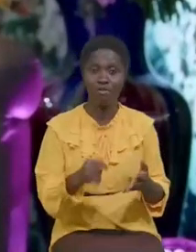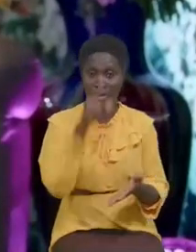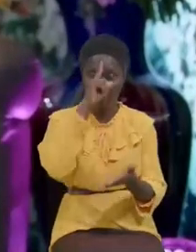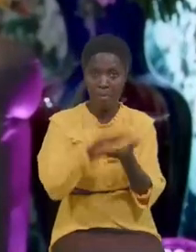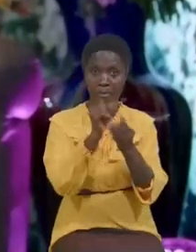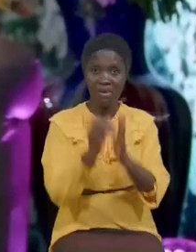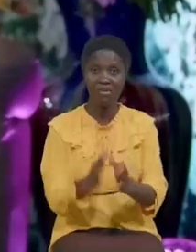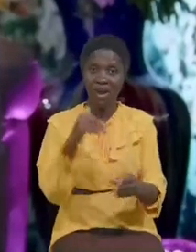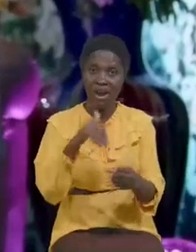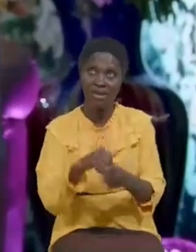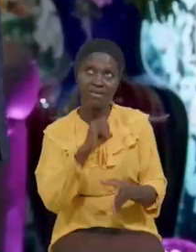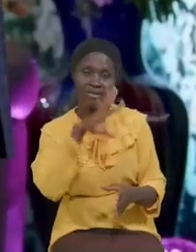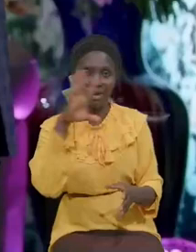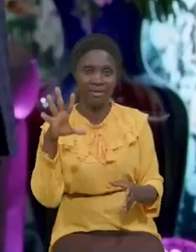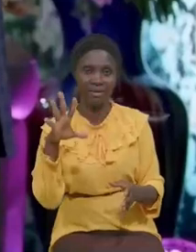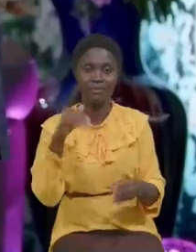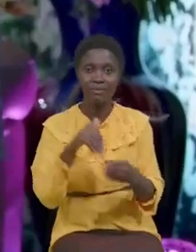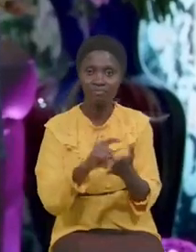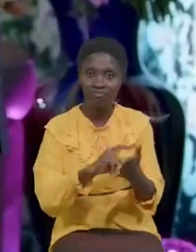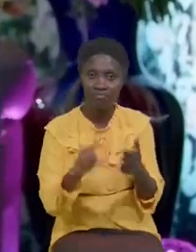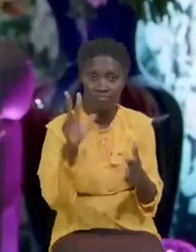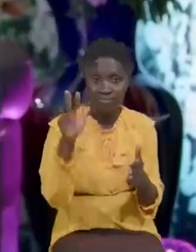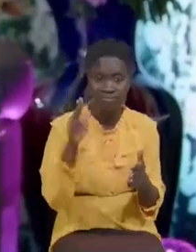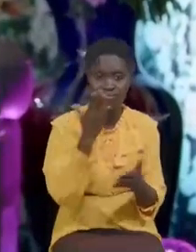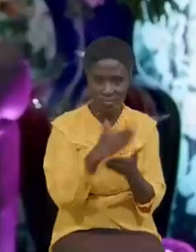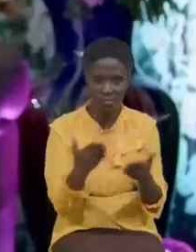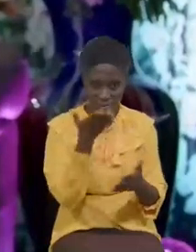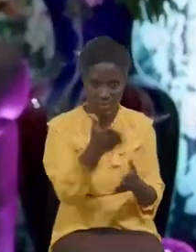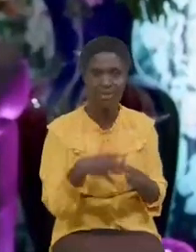dans la lumière. Voilà le verset 13. Il y a quelque chose ici